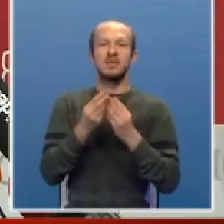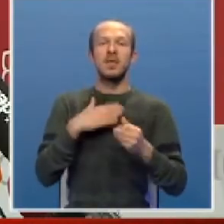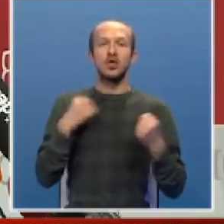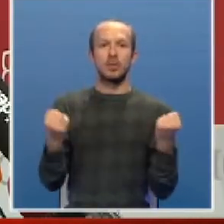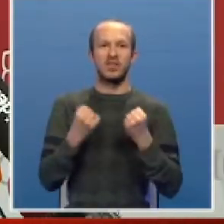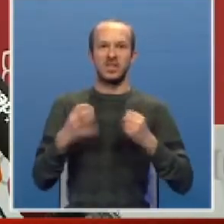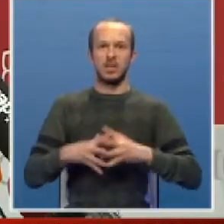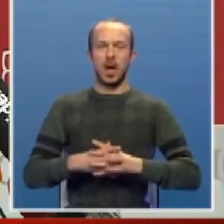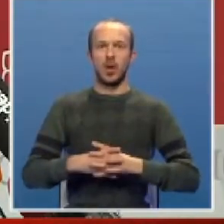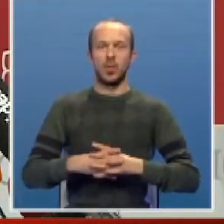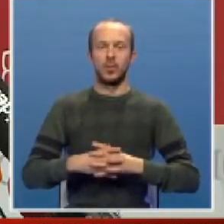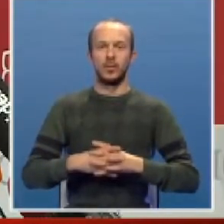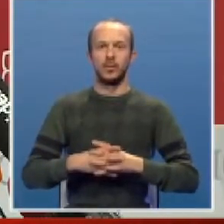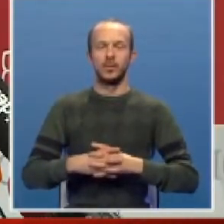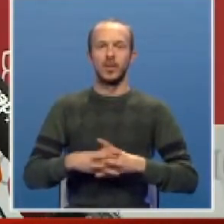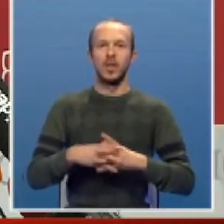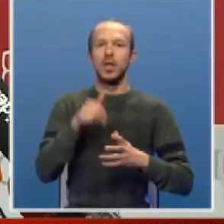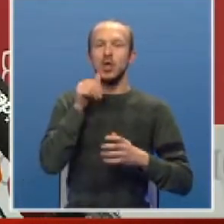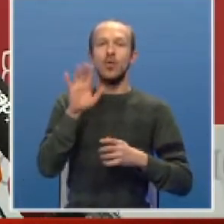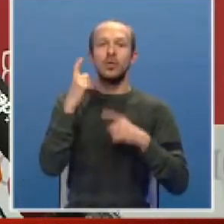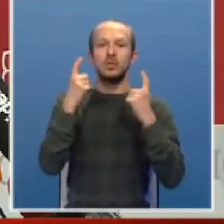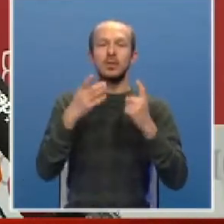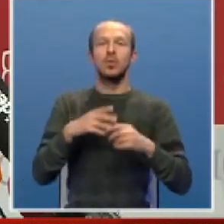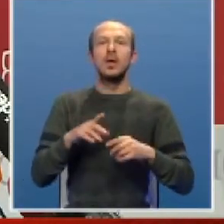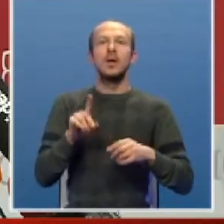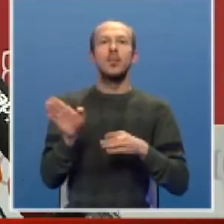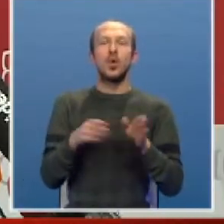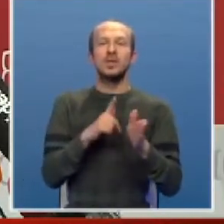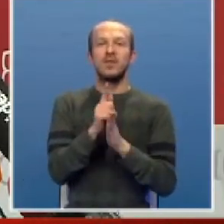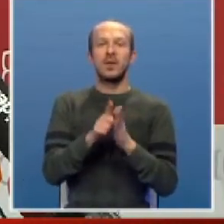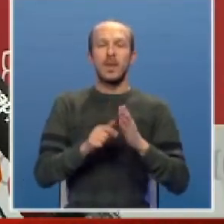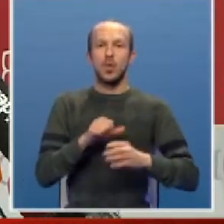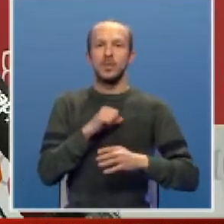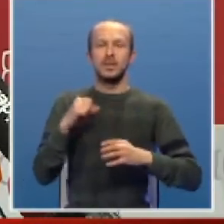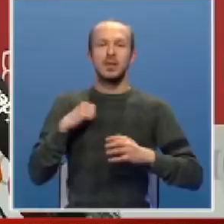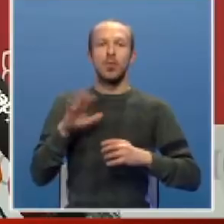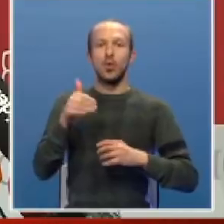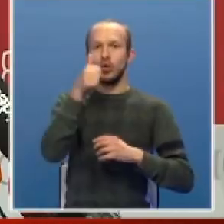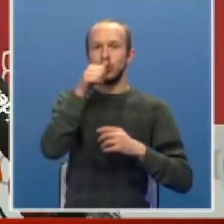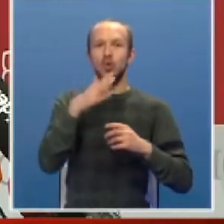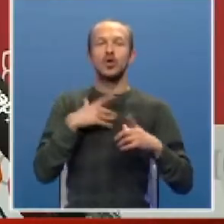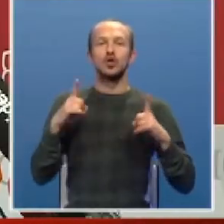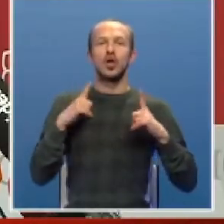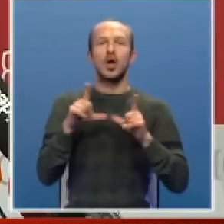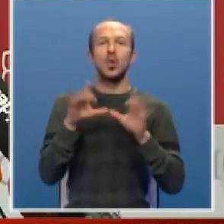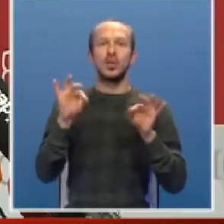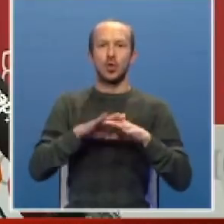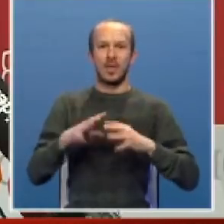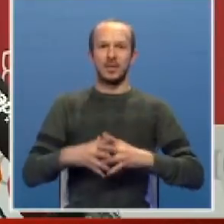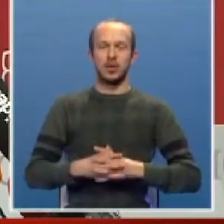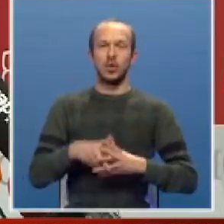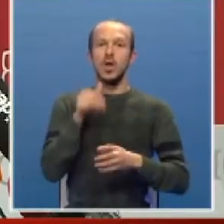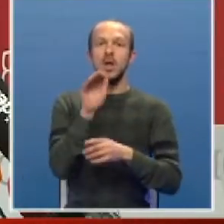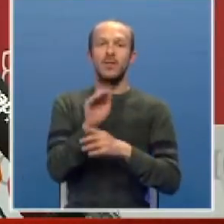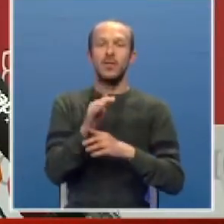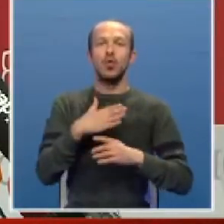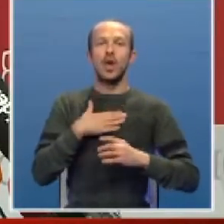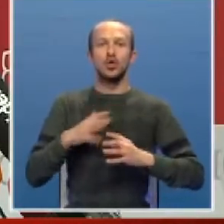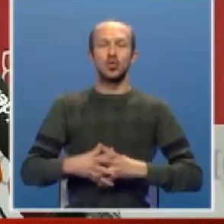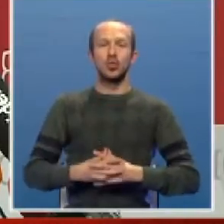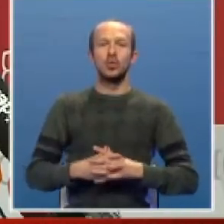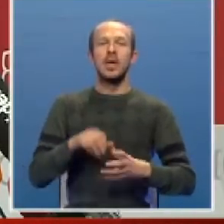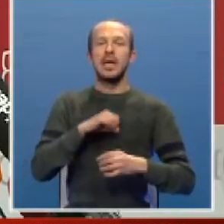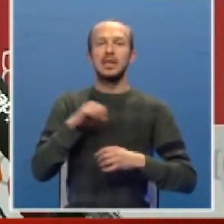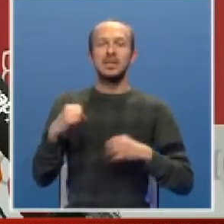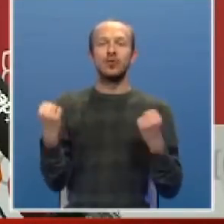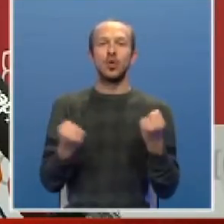aktivistima. I ovo smatramo nekim prolaznim vremenom samo za ono što nas čeka u oktobru. I najavljujemo našu